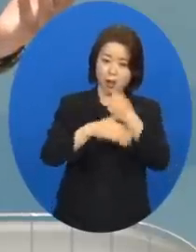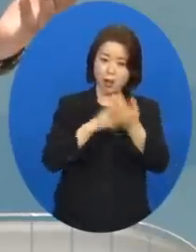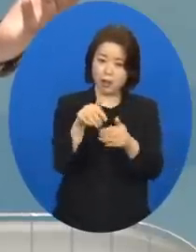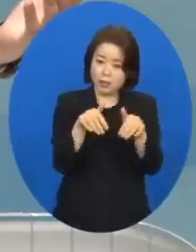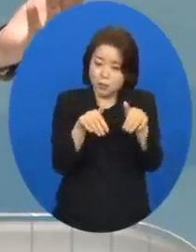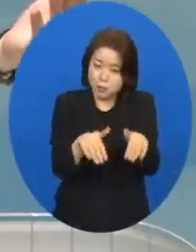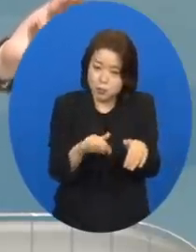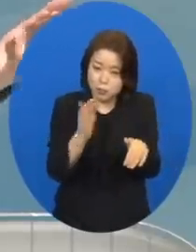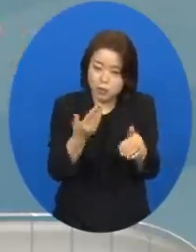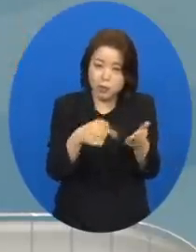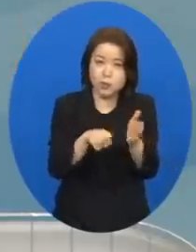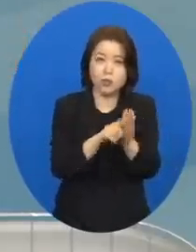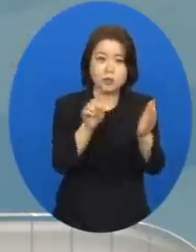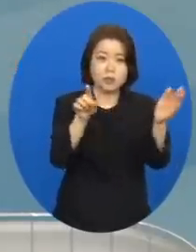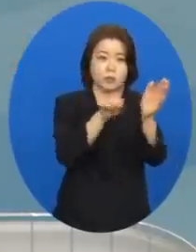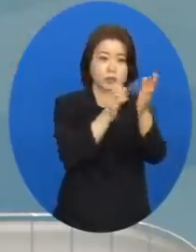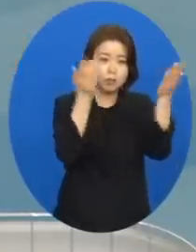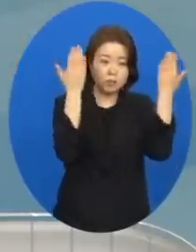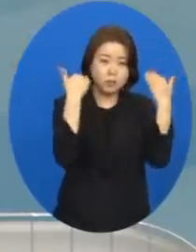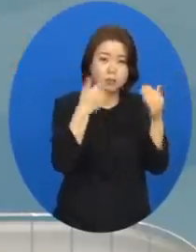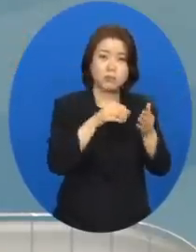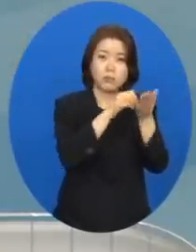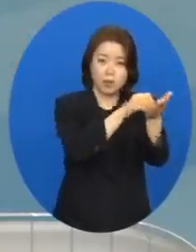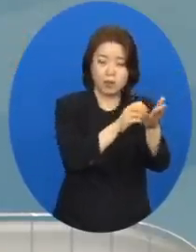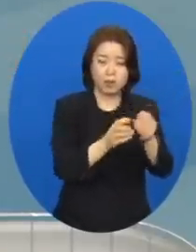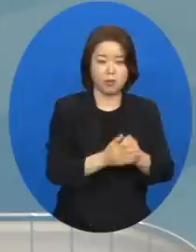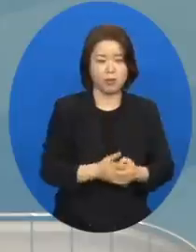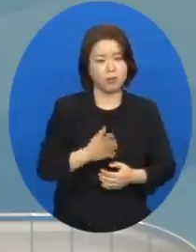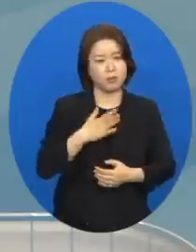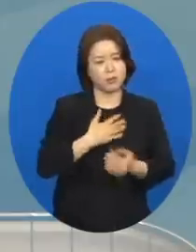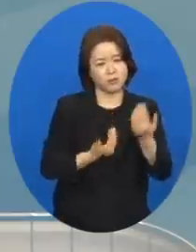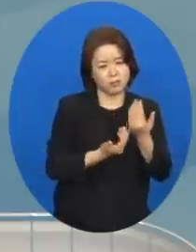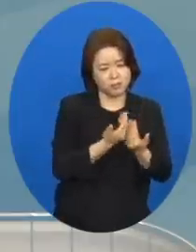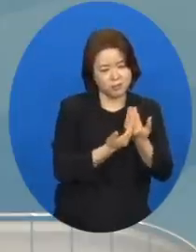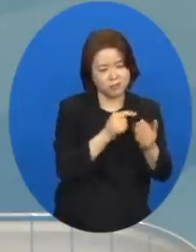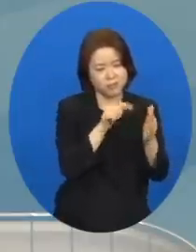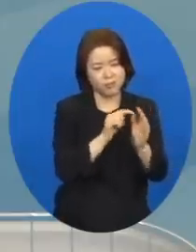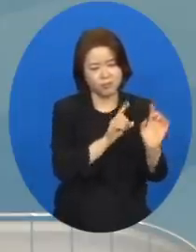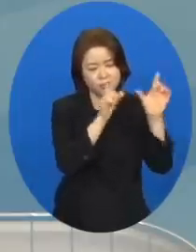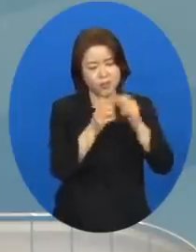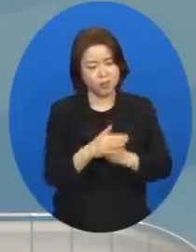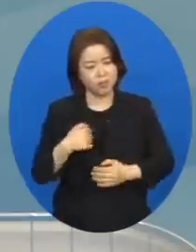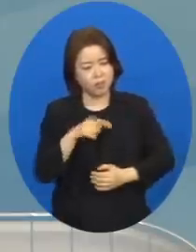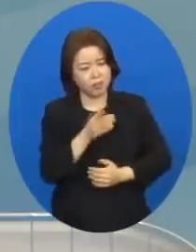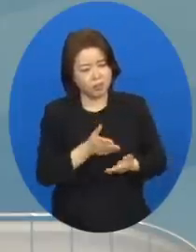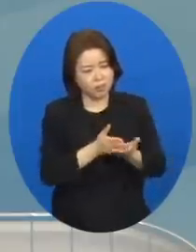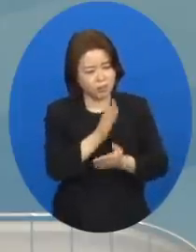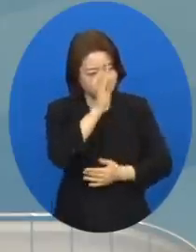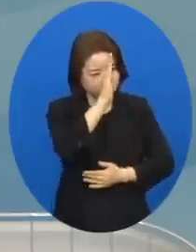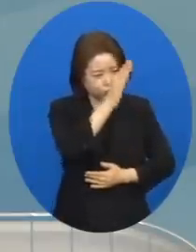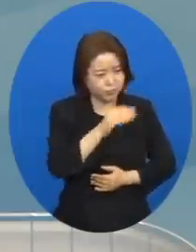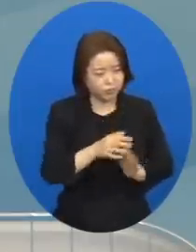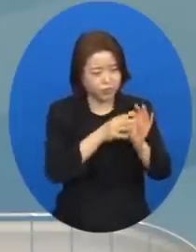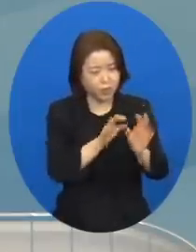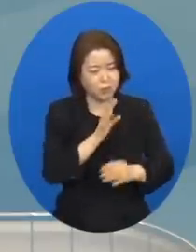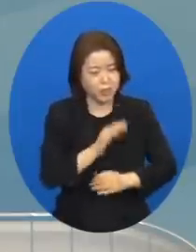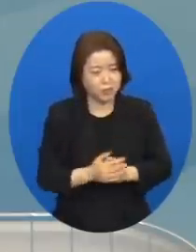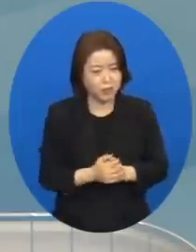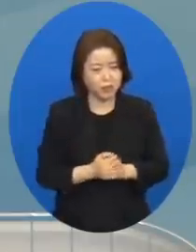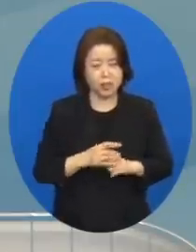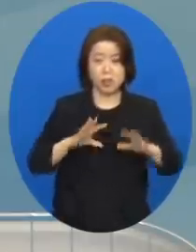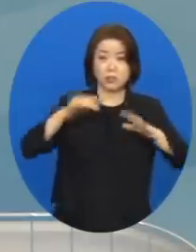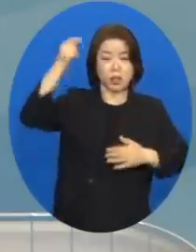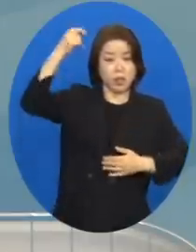갔거든요. 근데 저는 늘 갈등 속에 살았어요. 내가 이 길을 계속 가야 되나?